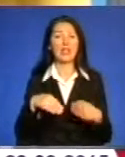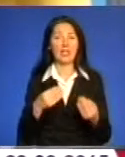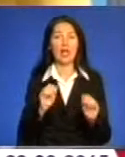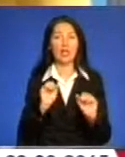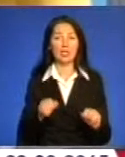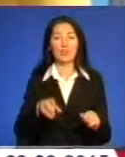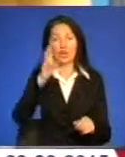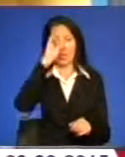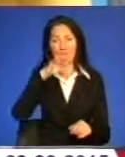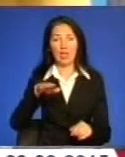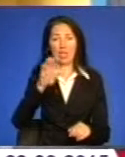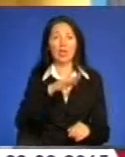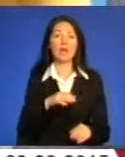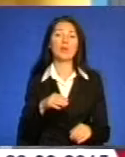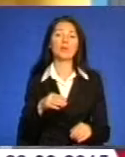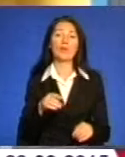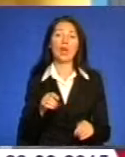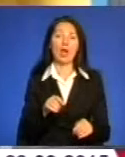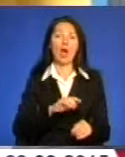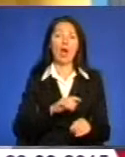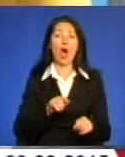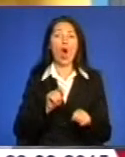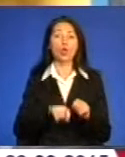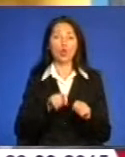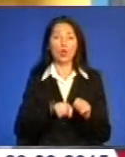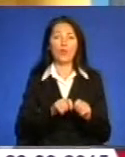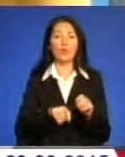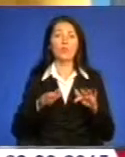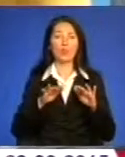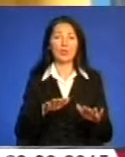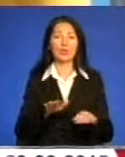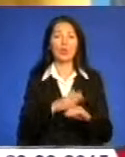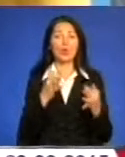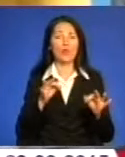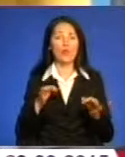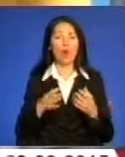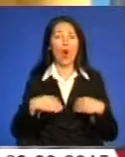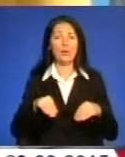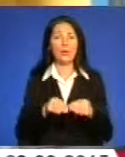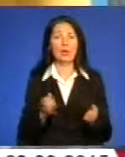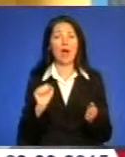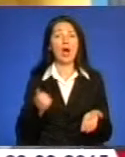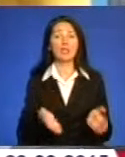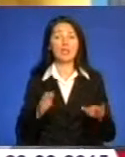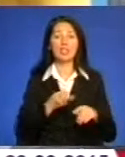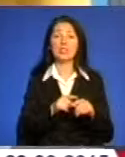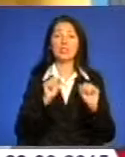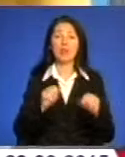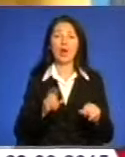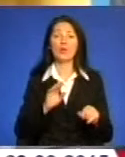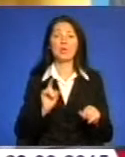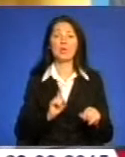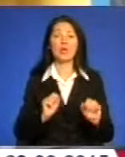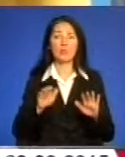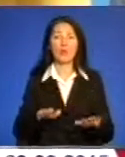можливості державі тотально контролювати процес добровільного об'єднання, а залишило це право безпосередньо за місцевими громадами,